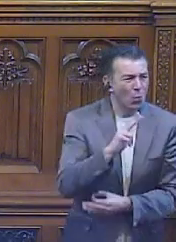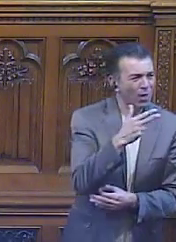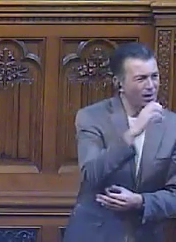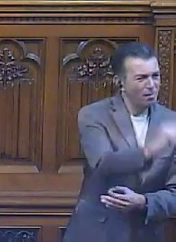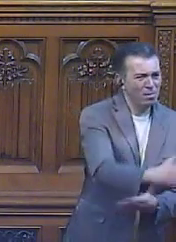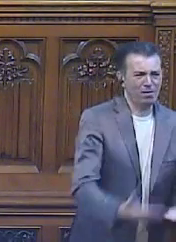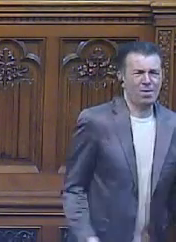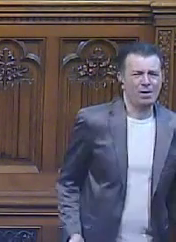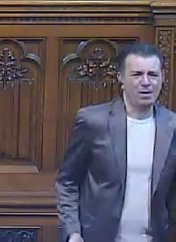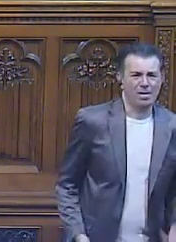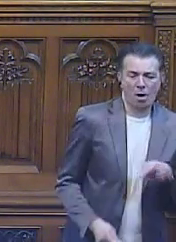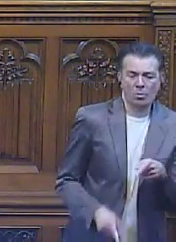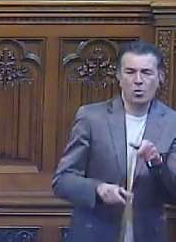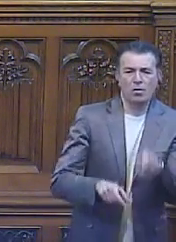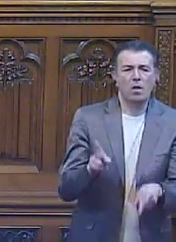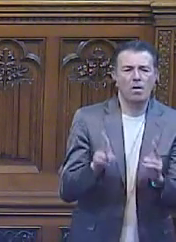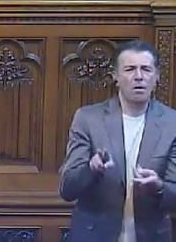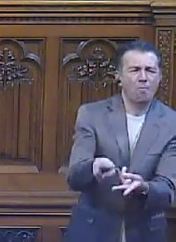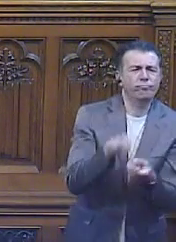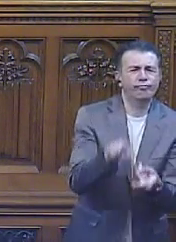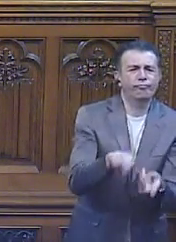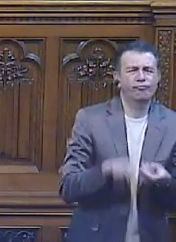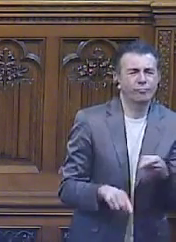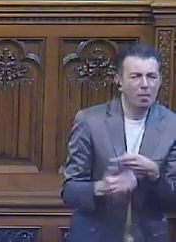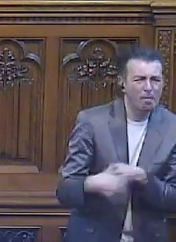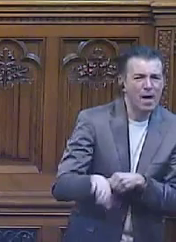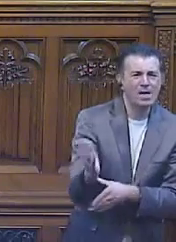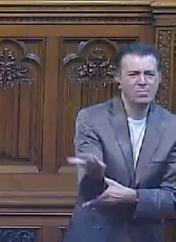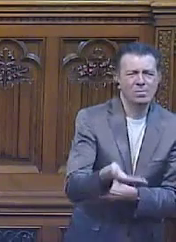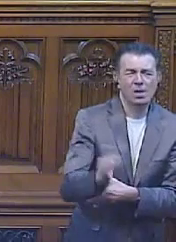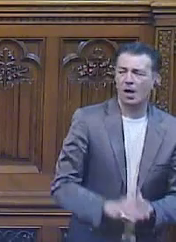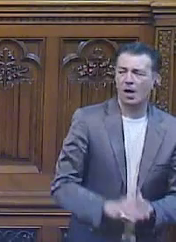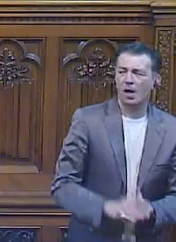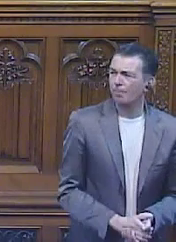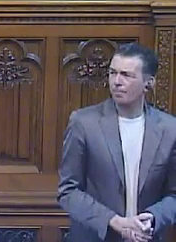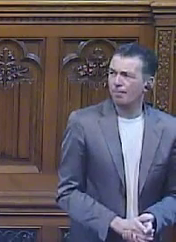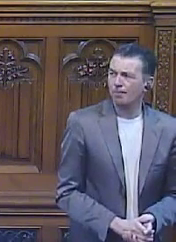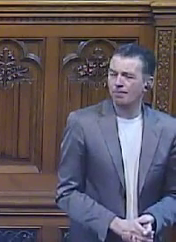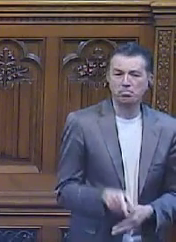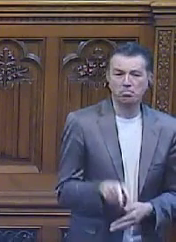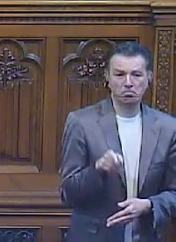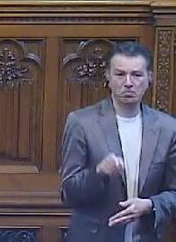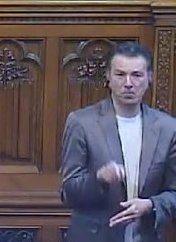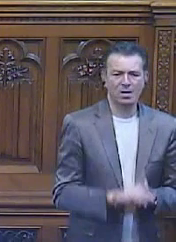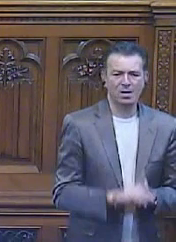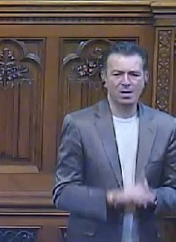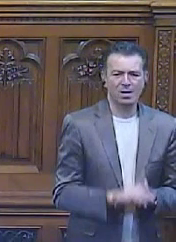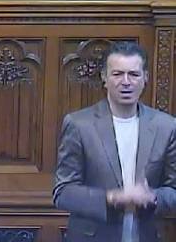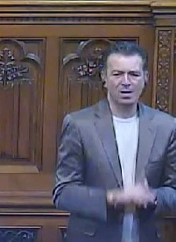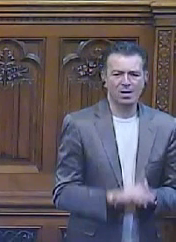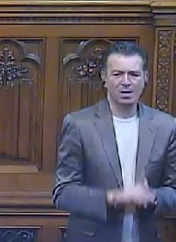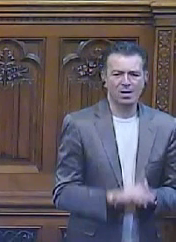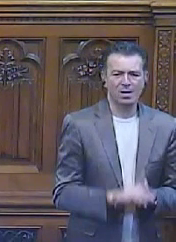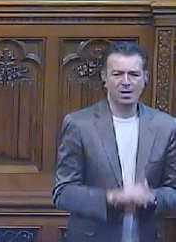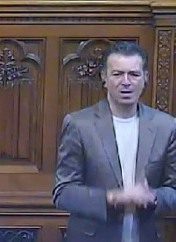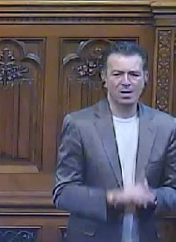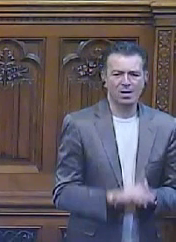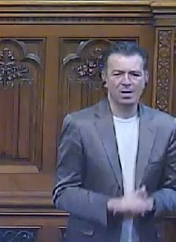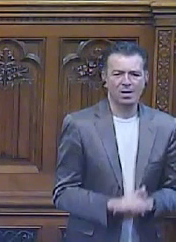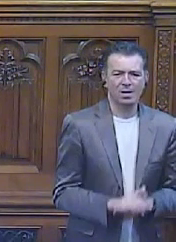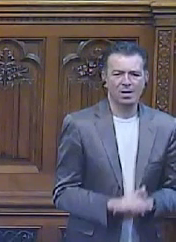diesen Leuten können Sie es ja machen. Das sind die ärmsten der Armen, und die setzen auf uns, meine Damen und Herren. Und